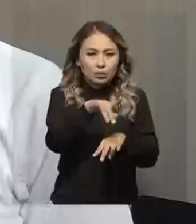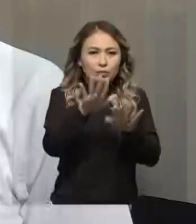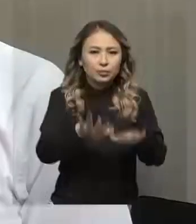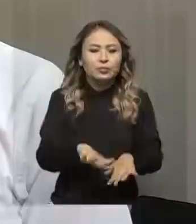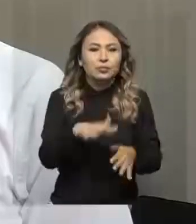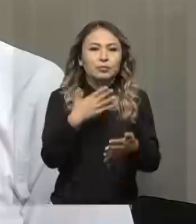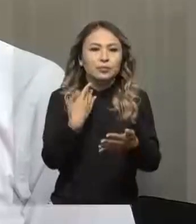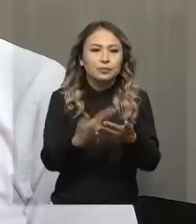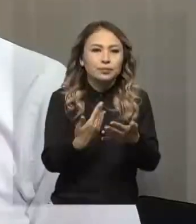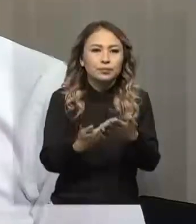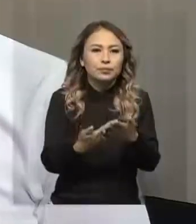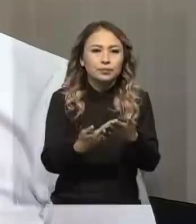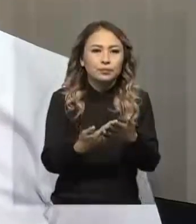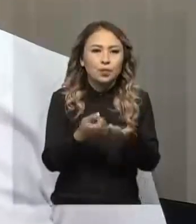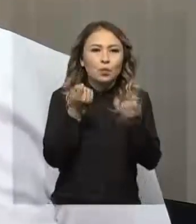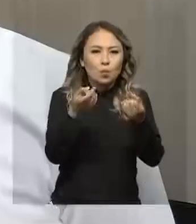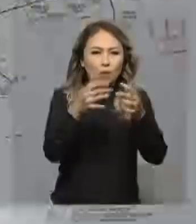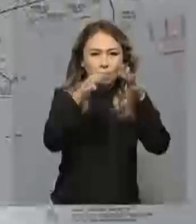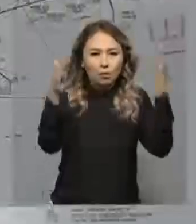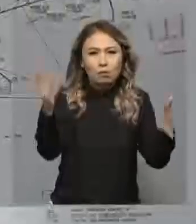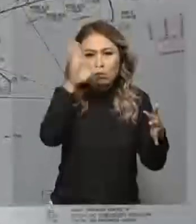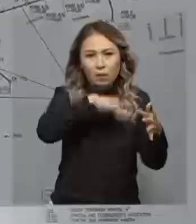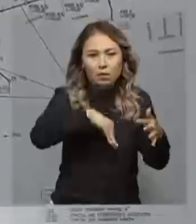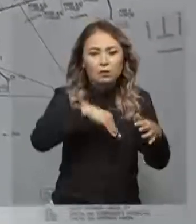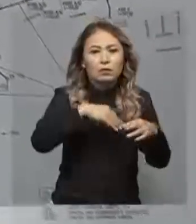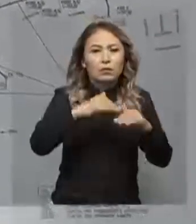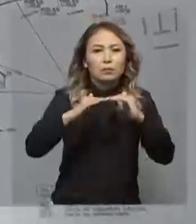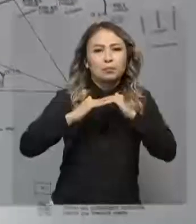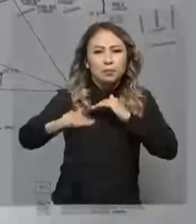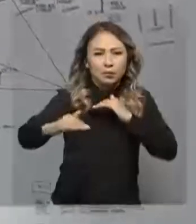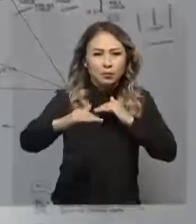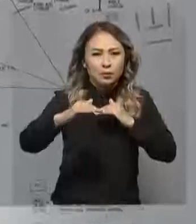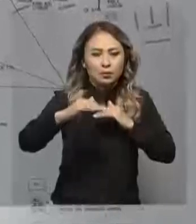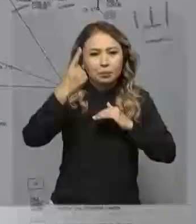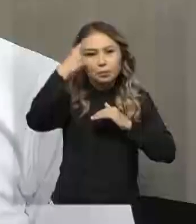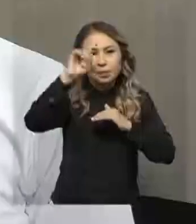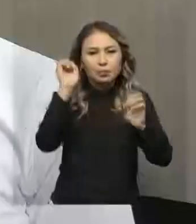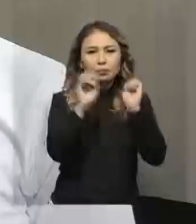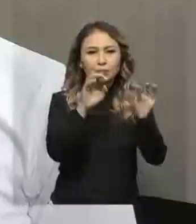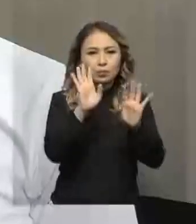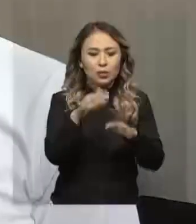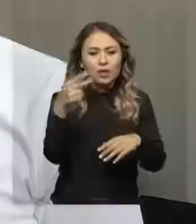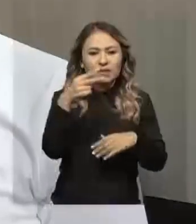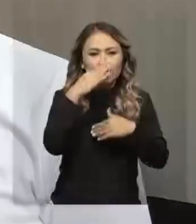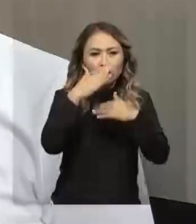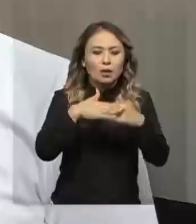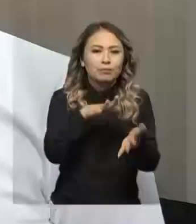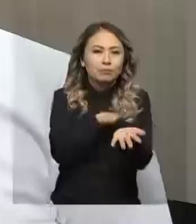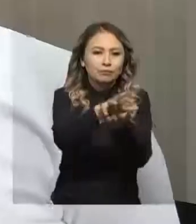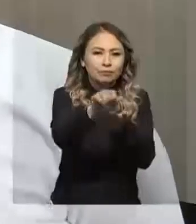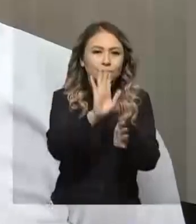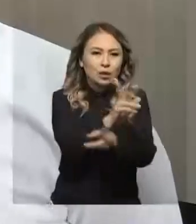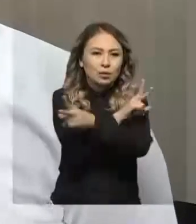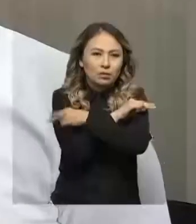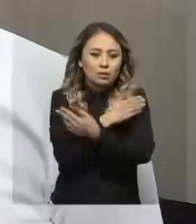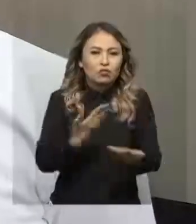айтқанда жабайы қоқыс алаңы болып кетуі мүмкін. 2000-нан астам үйді бұзу керек деп жоспарлаудамыз. Неге десеңіз, сол 2000-нан